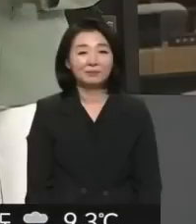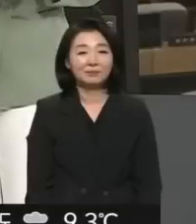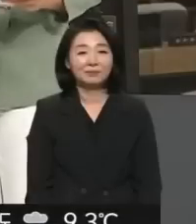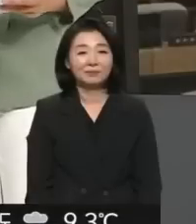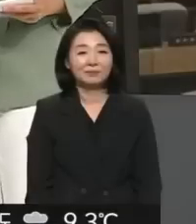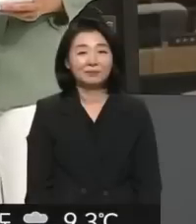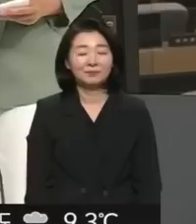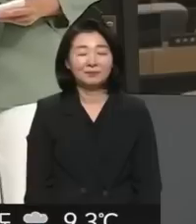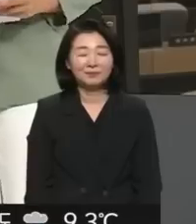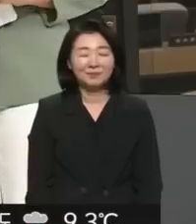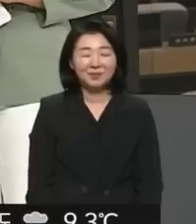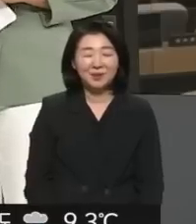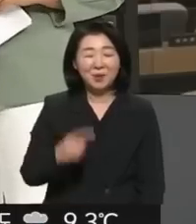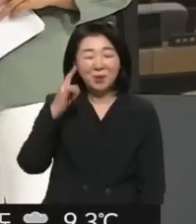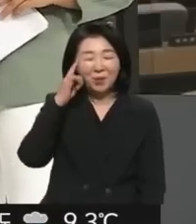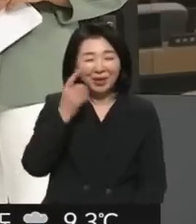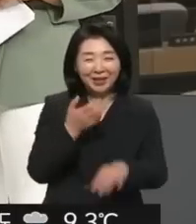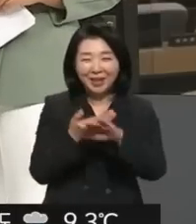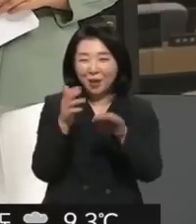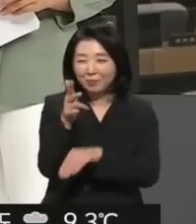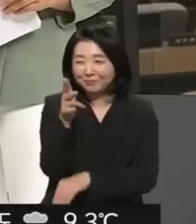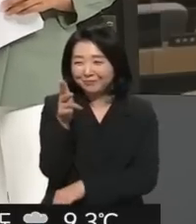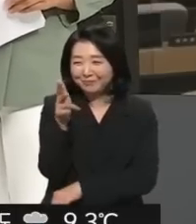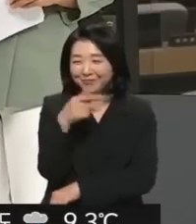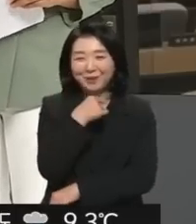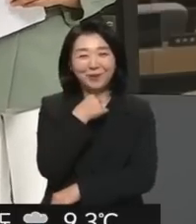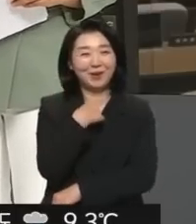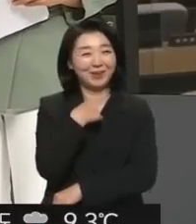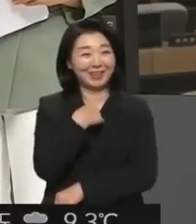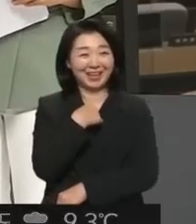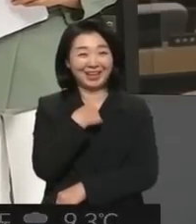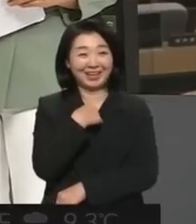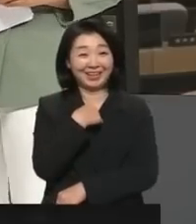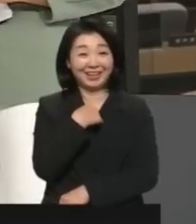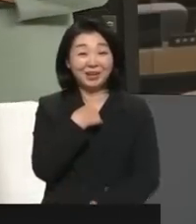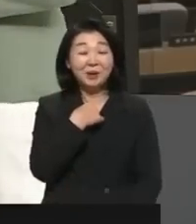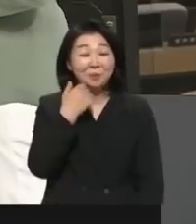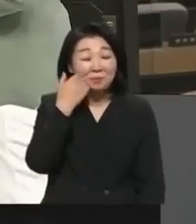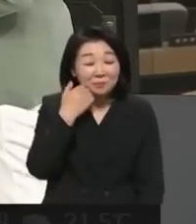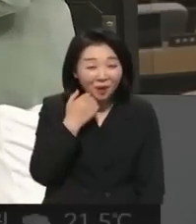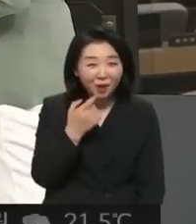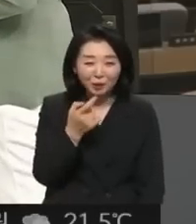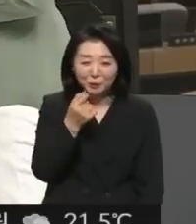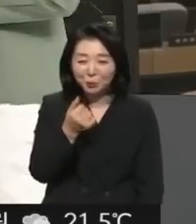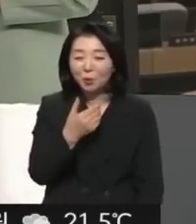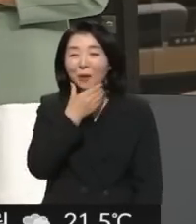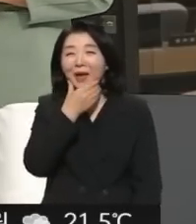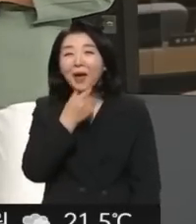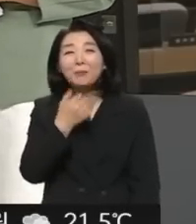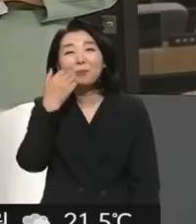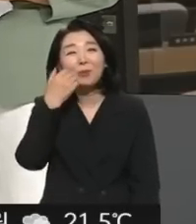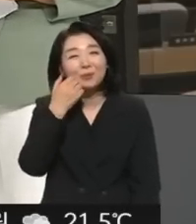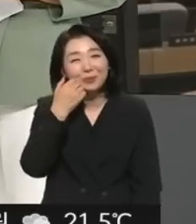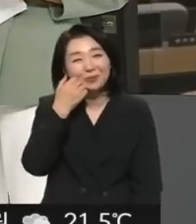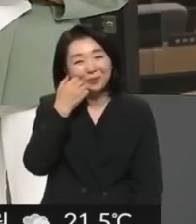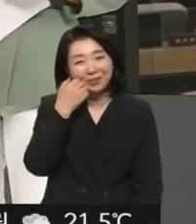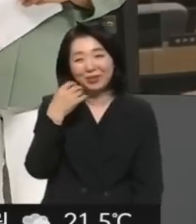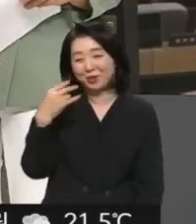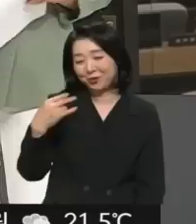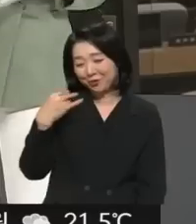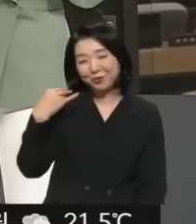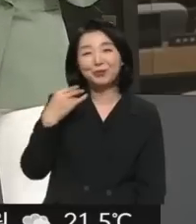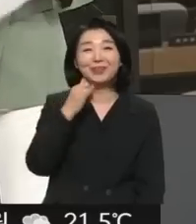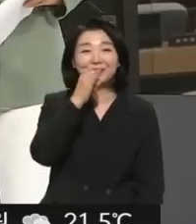네, 호시탄탄 해외 현장 취재를 노리는 저 류정화 실장이 있다면요. 소확행을 추구하는 톡파원 유한울 체커도